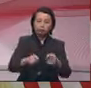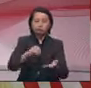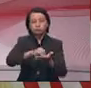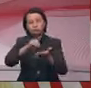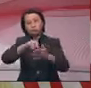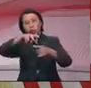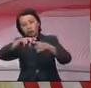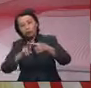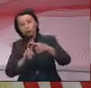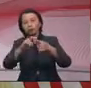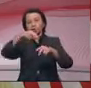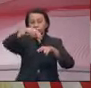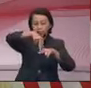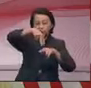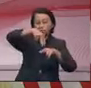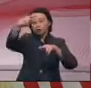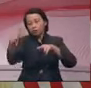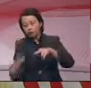Manakala